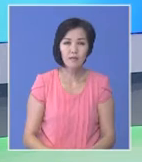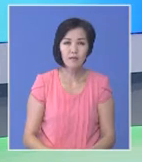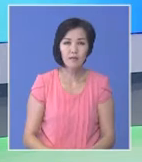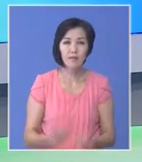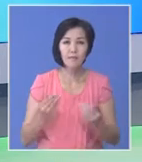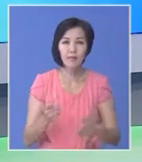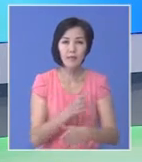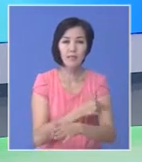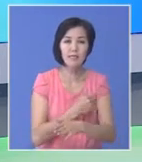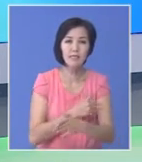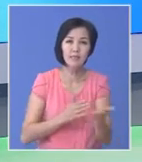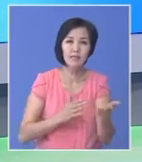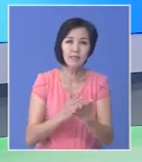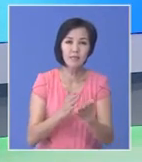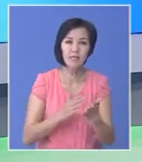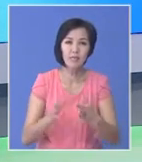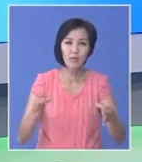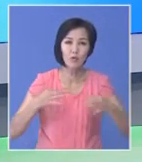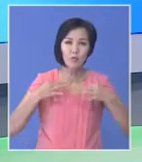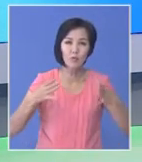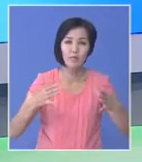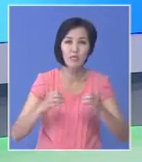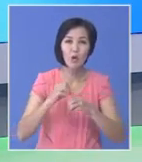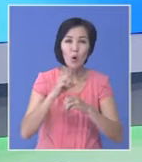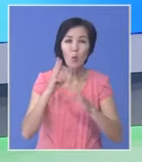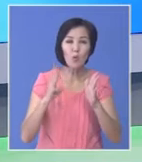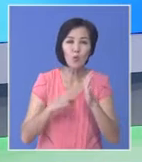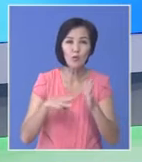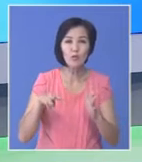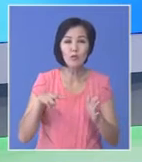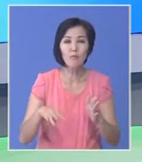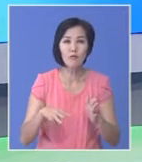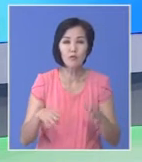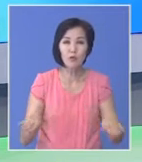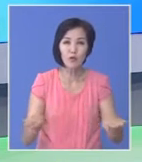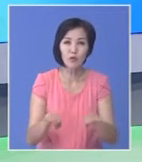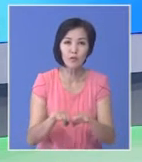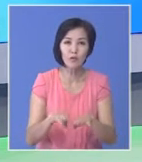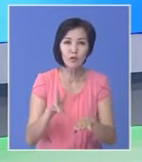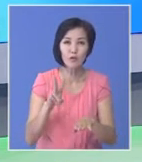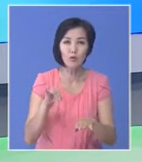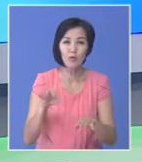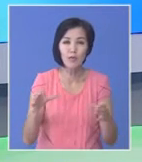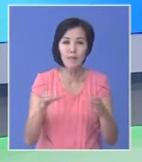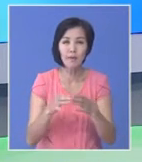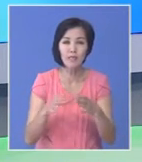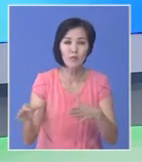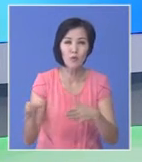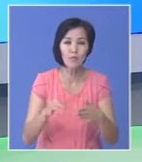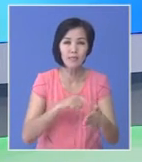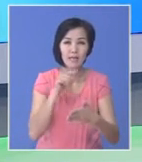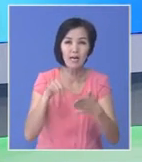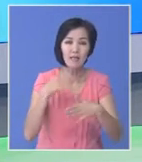Жалғастырамыз. Биыл медицина қызметкерлерінің төл мерекесі 19 маусымға тұспа-тұс келді. Осыған орай Нұр Отан партиясының облыстық және қалалық